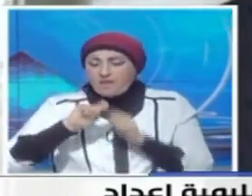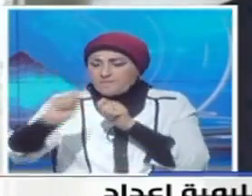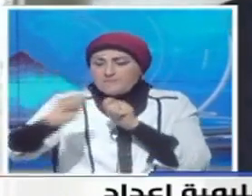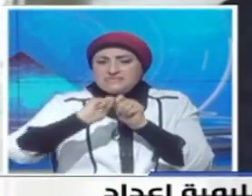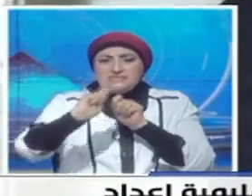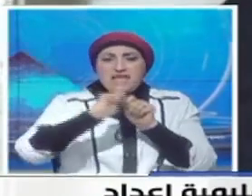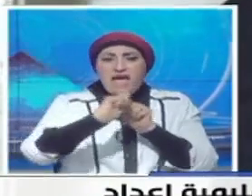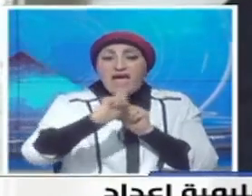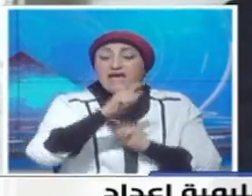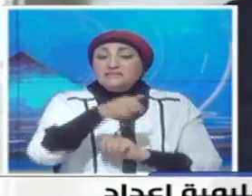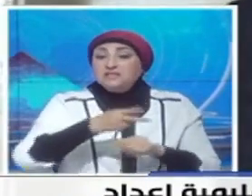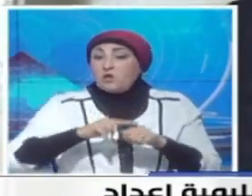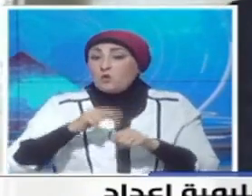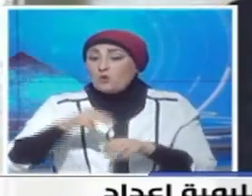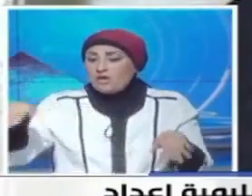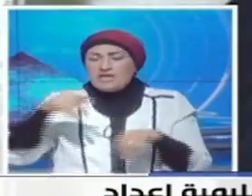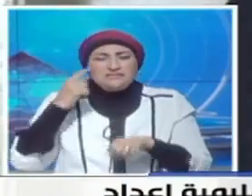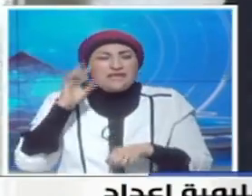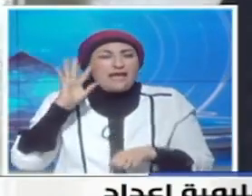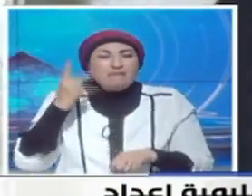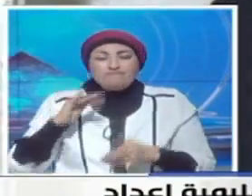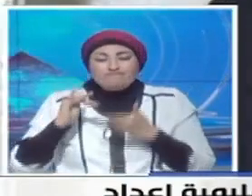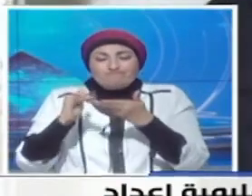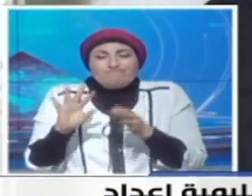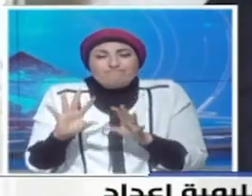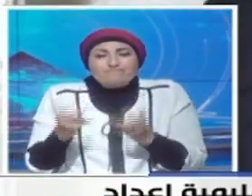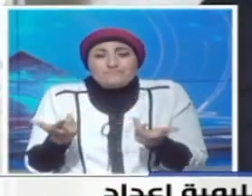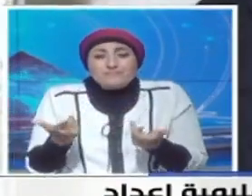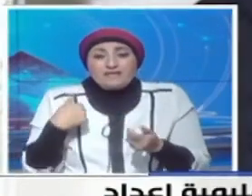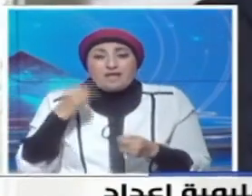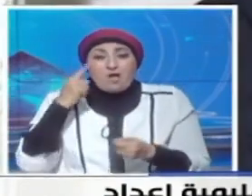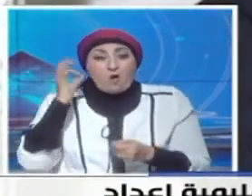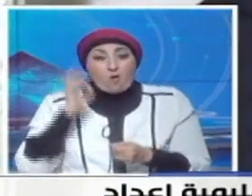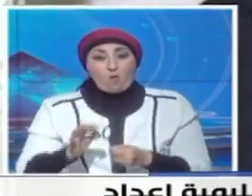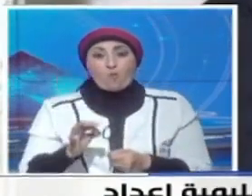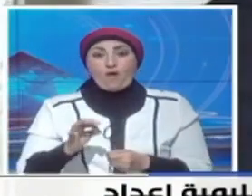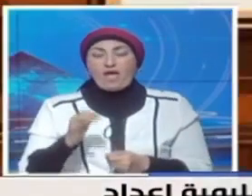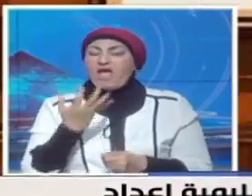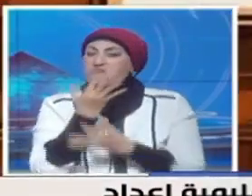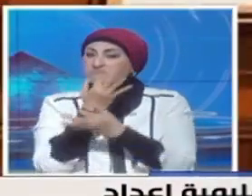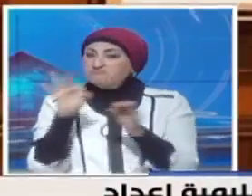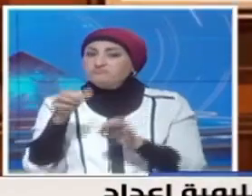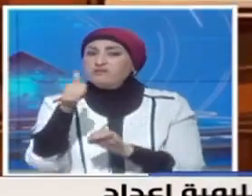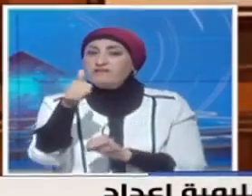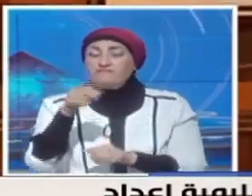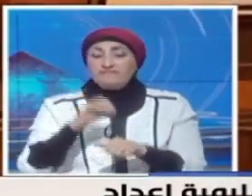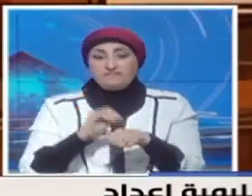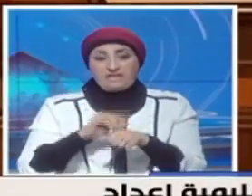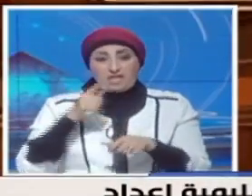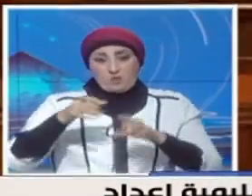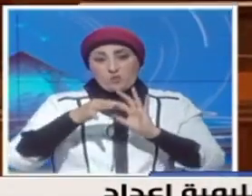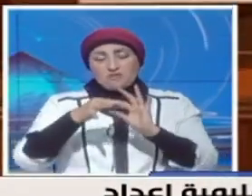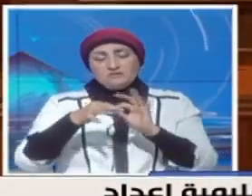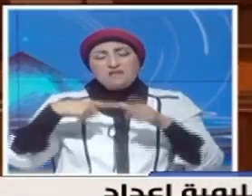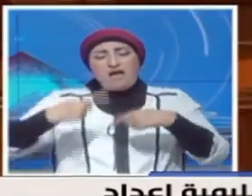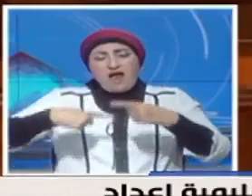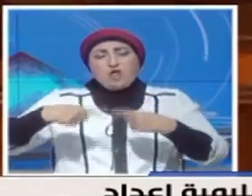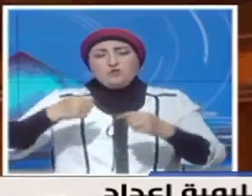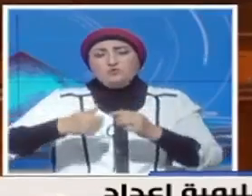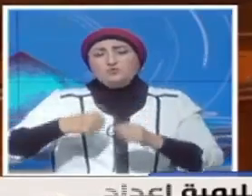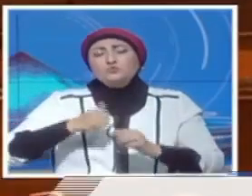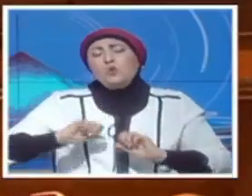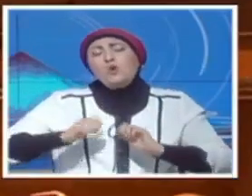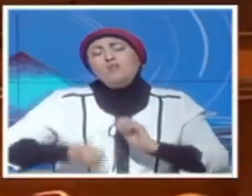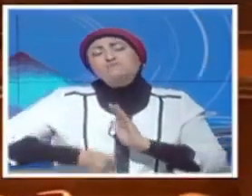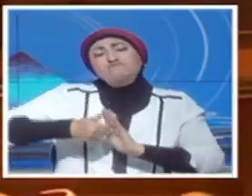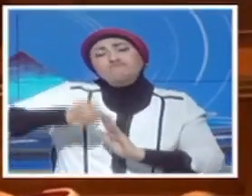سواء طرق استغلالها، حتى يمكن استغلالها على الاستغلال الأمثل. ولتتواصل مسيرة إنجازات الأوقاف